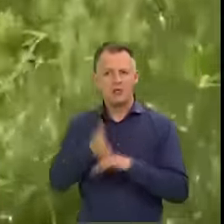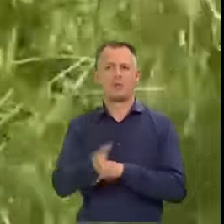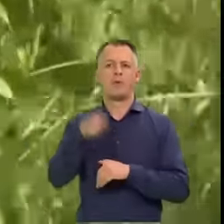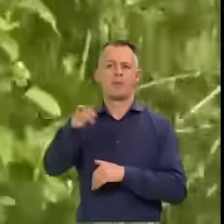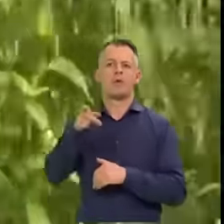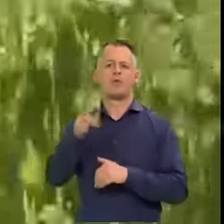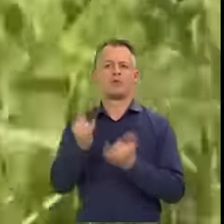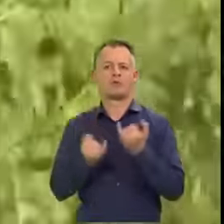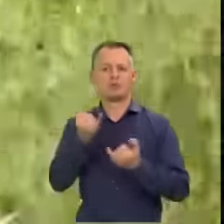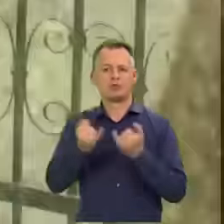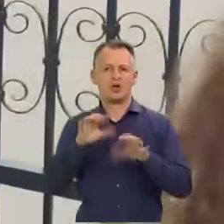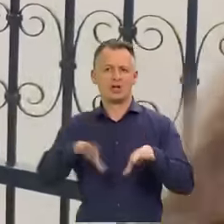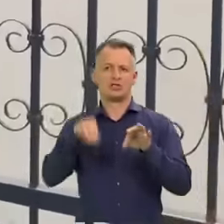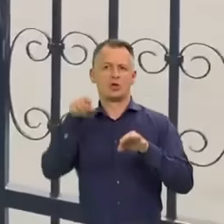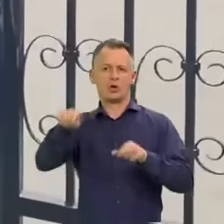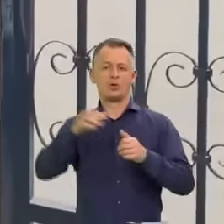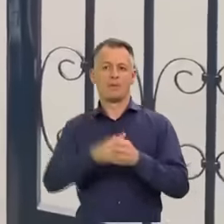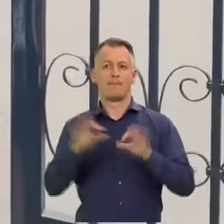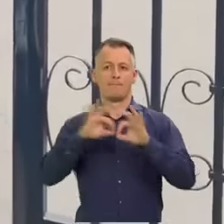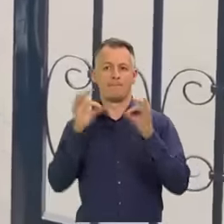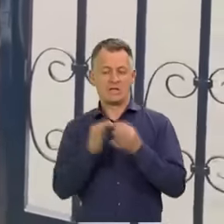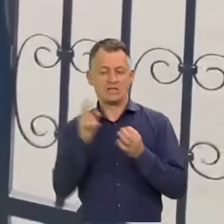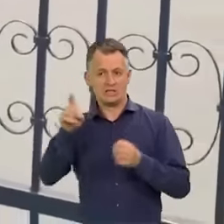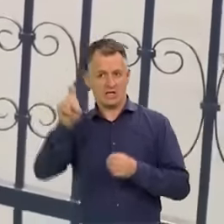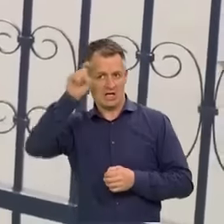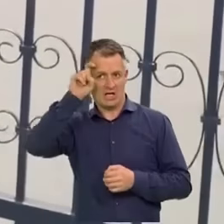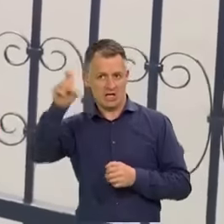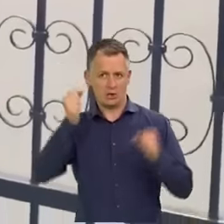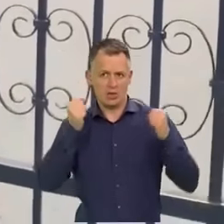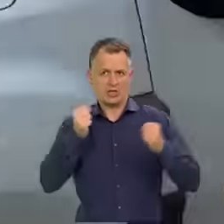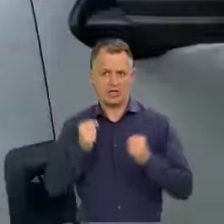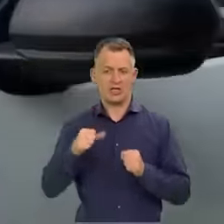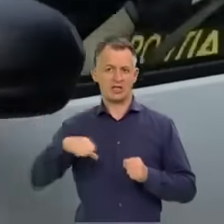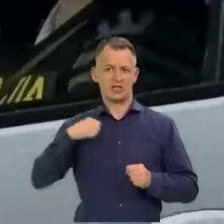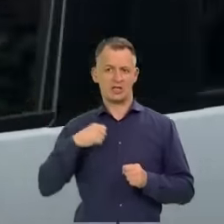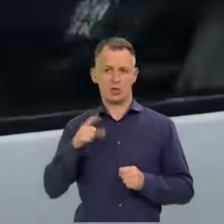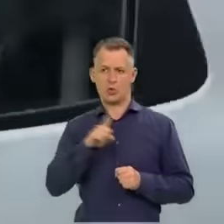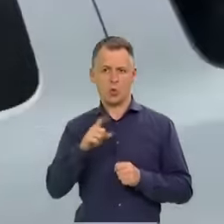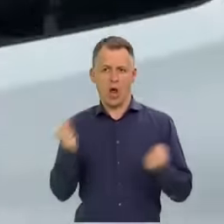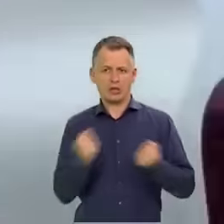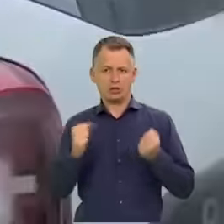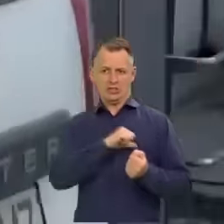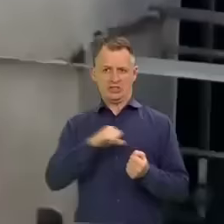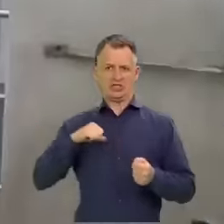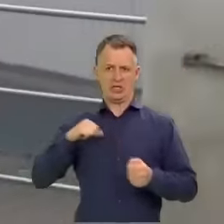și am găsit-o în groapă. Părinții Raisei cred cu tărie că adolescentul nu a acționat de unul